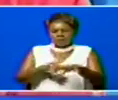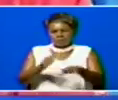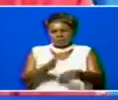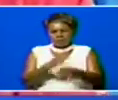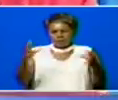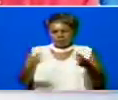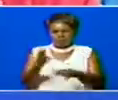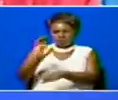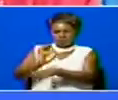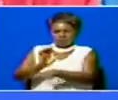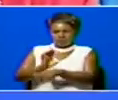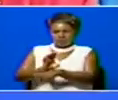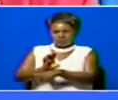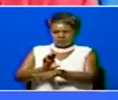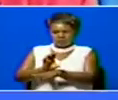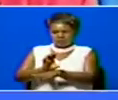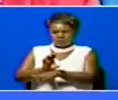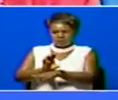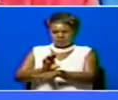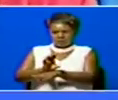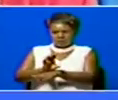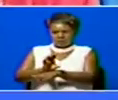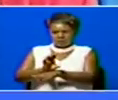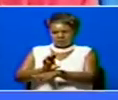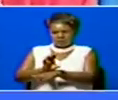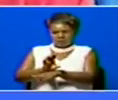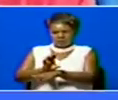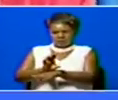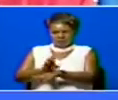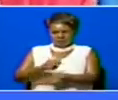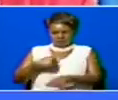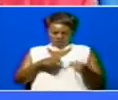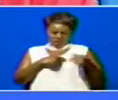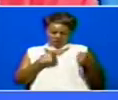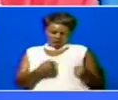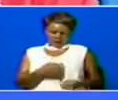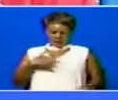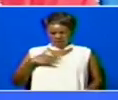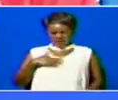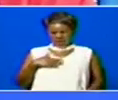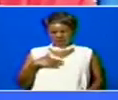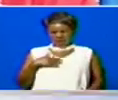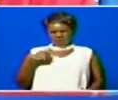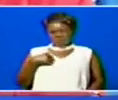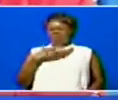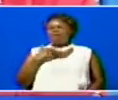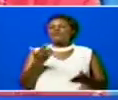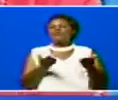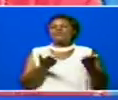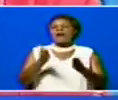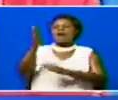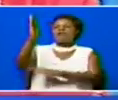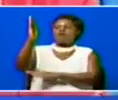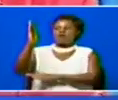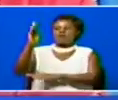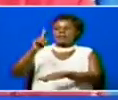nilikuwa kwa kanisa ya Maranatha, then nikawa naisi ndani ya moyo wangu nitumikie Mungu. Kwa